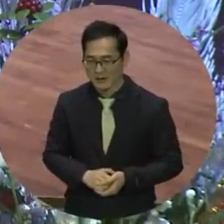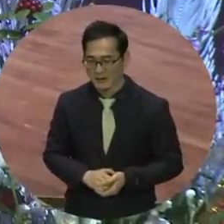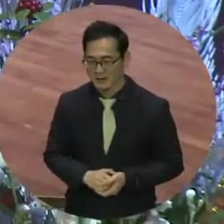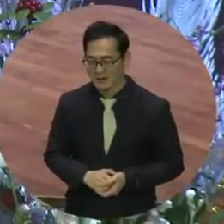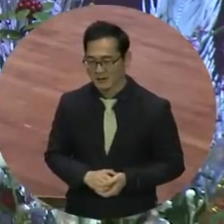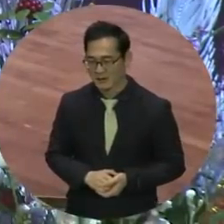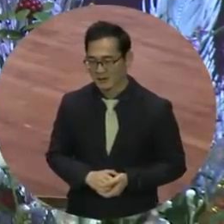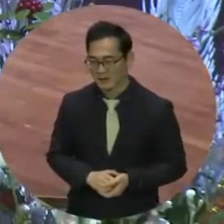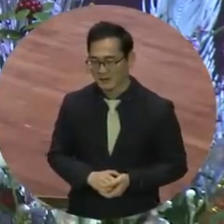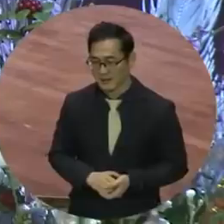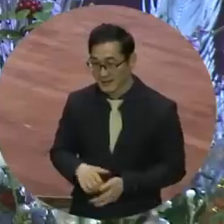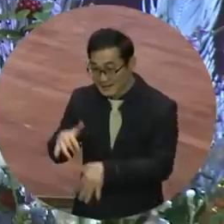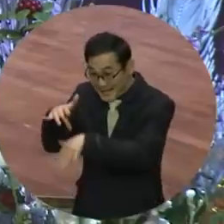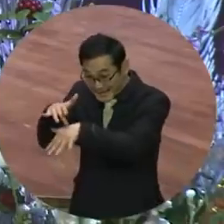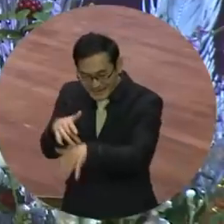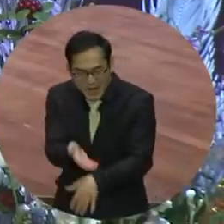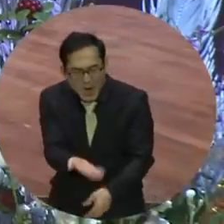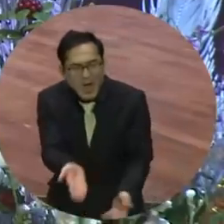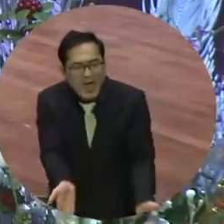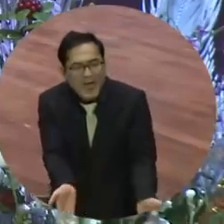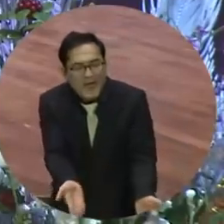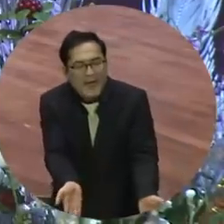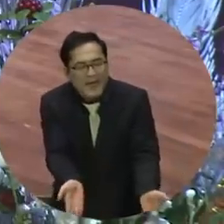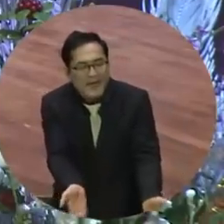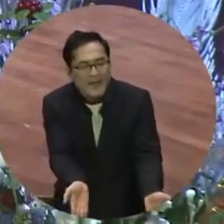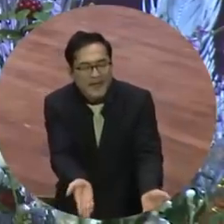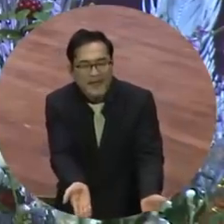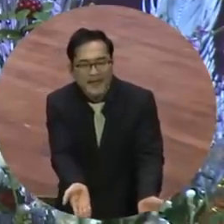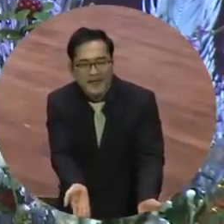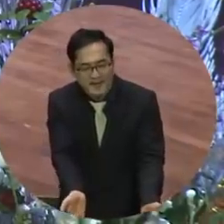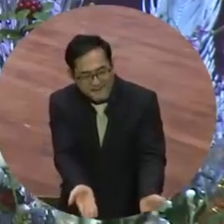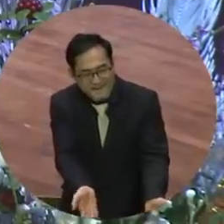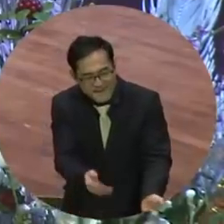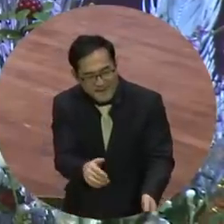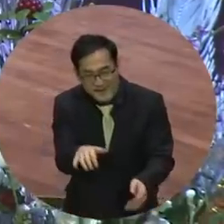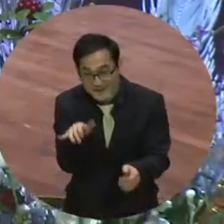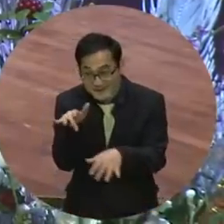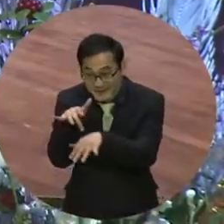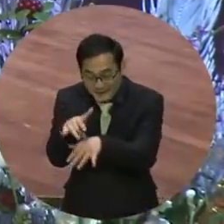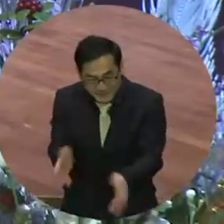그래서 사단은요, 그걸 이용해가 극도로 이용해가지고 완전히 분리를 시켜요. 다